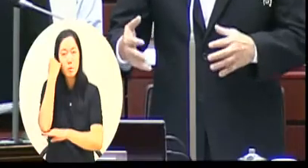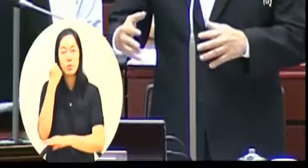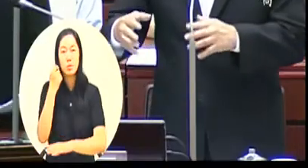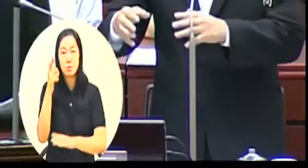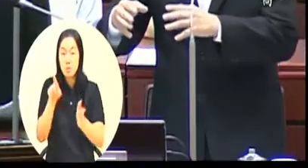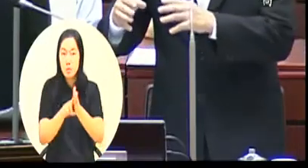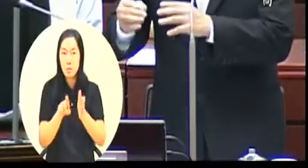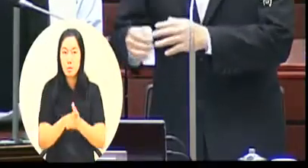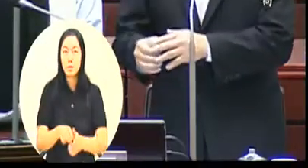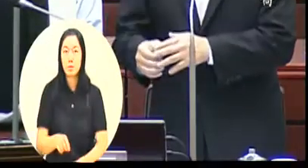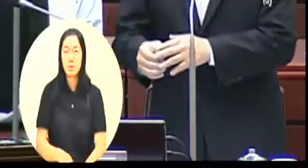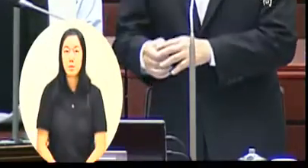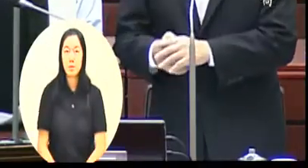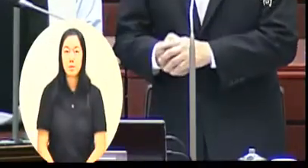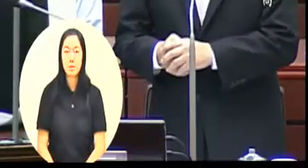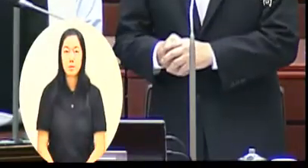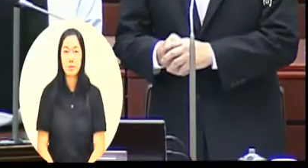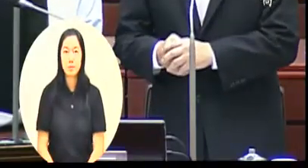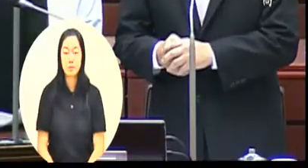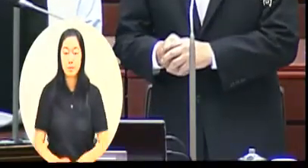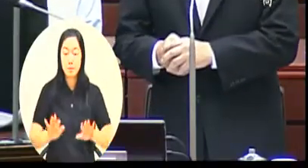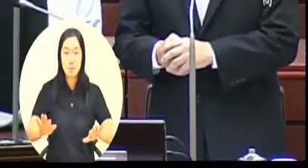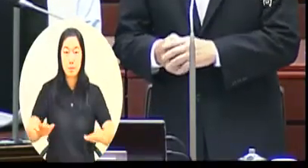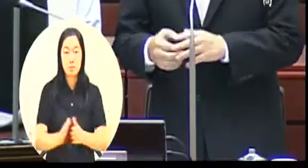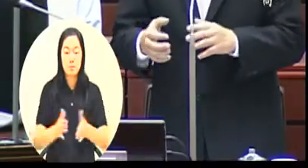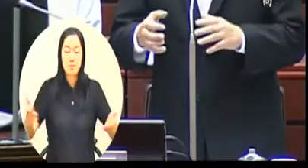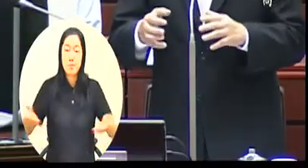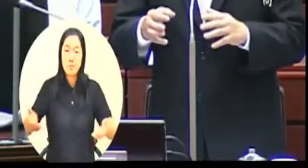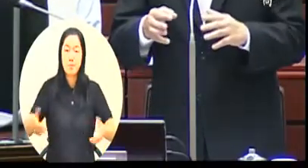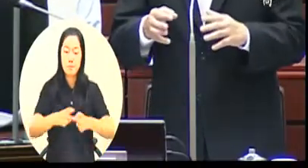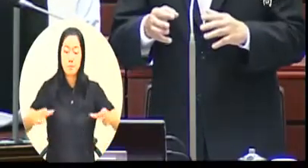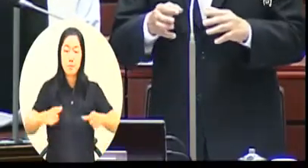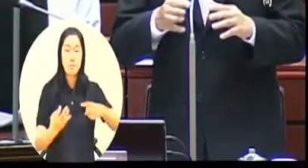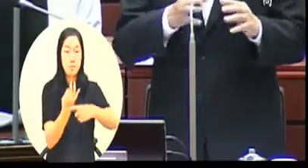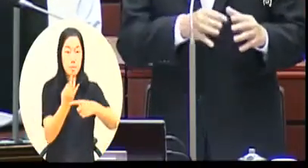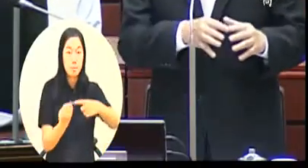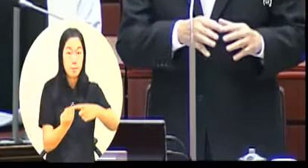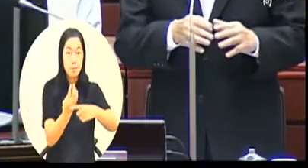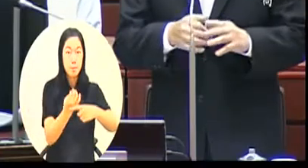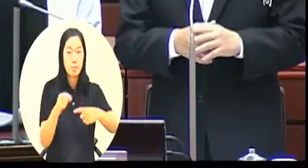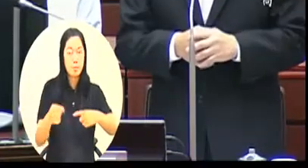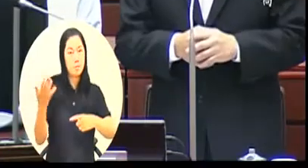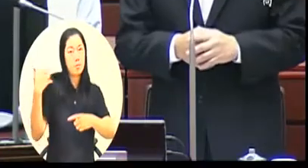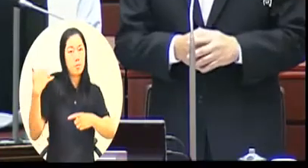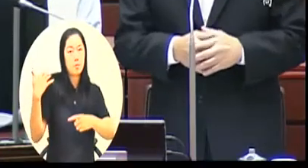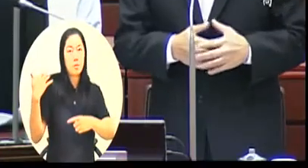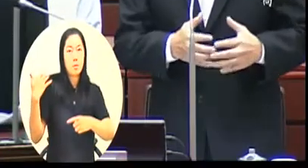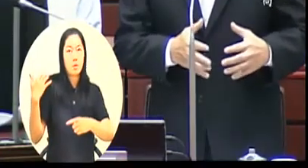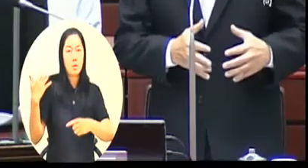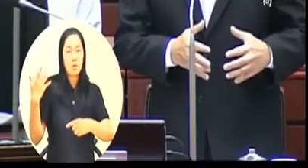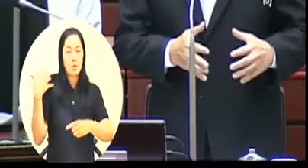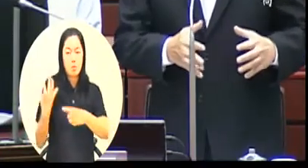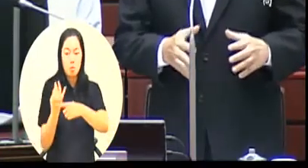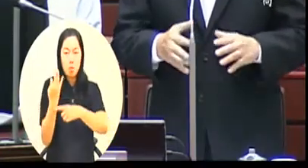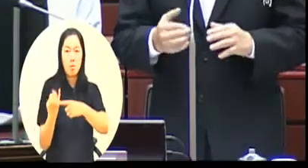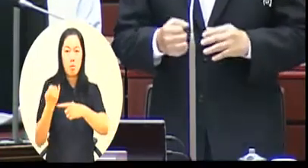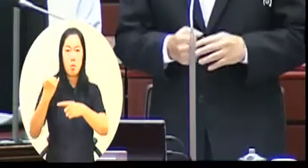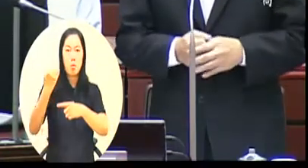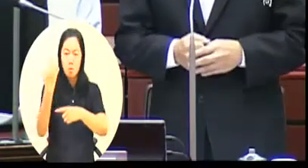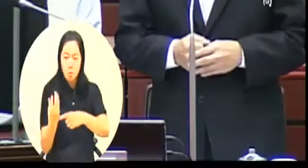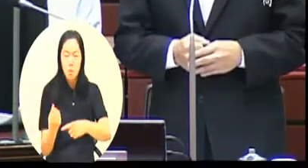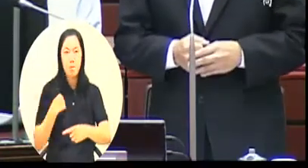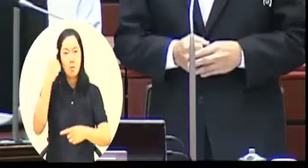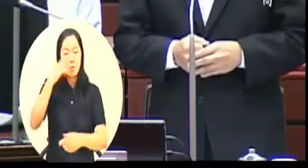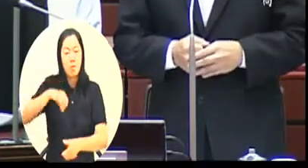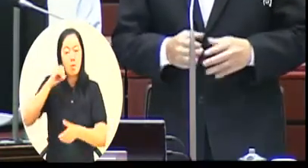大的时阵，你也讲现主席的建蔽率比你迄阵的建蔽率较低，啊，我有建议讲伊卖个